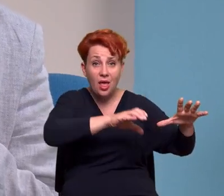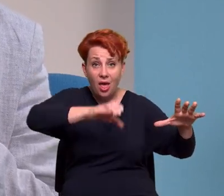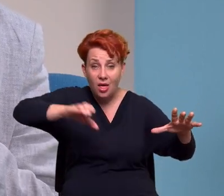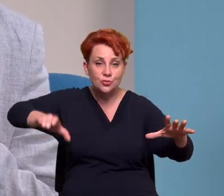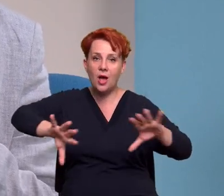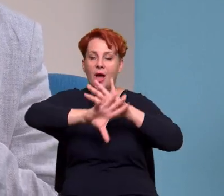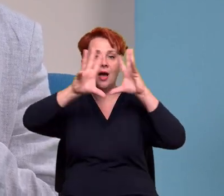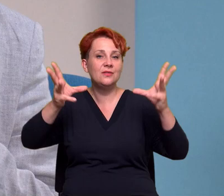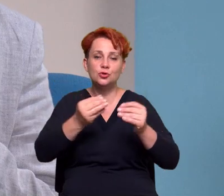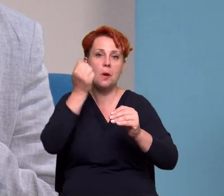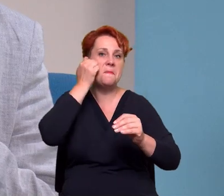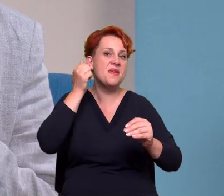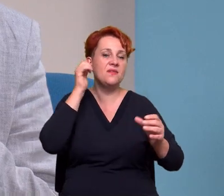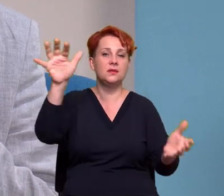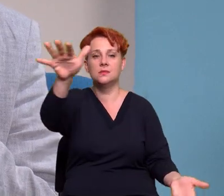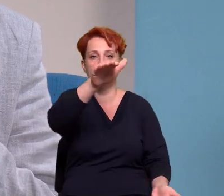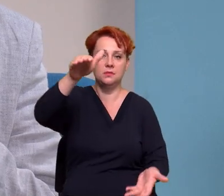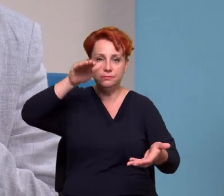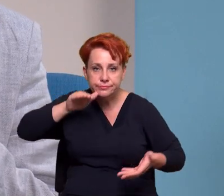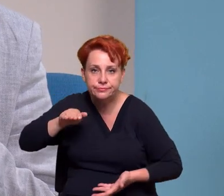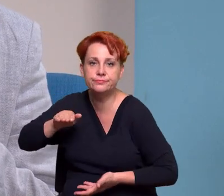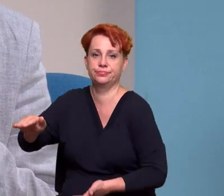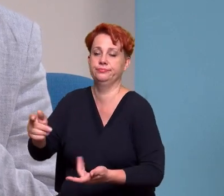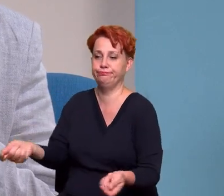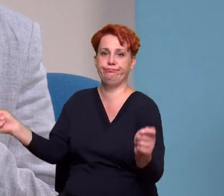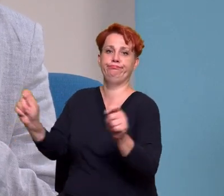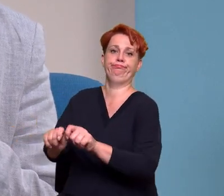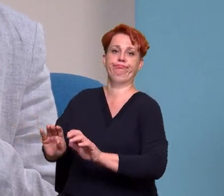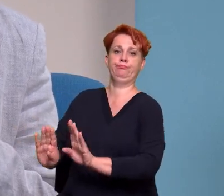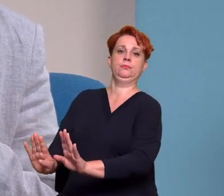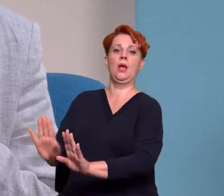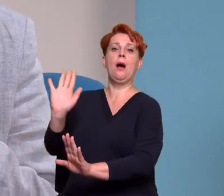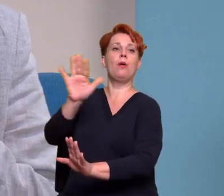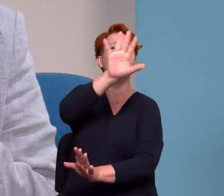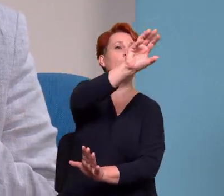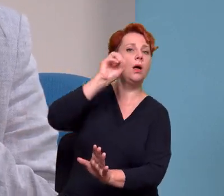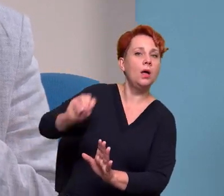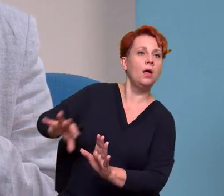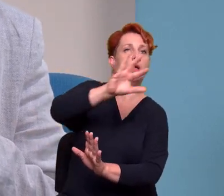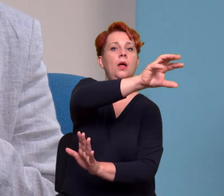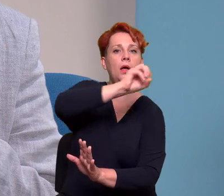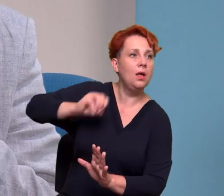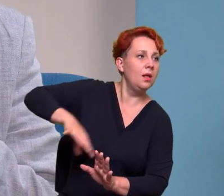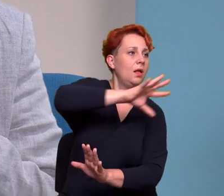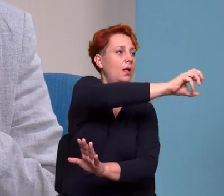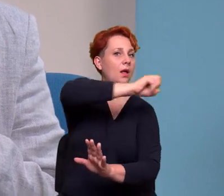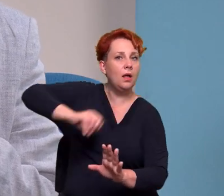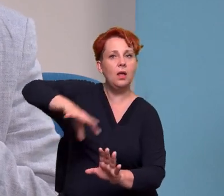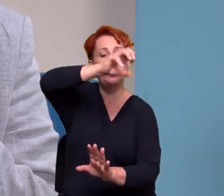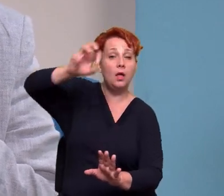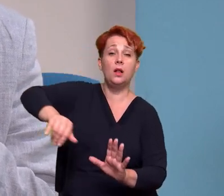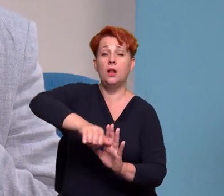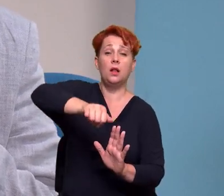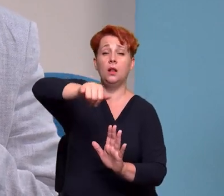do piwnicy i zamknięte na klucz. Potem tylko dokładano ewentualnie coś do tej piwnicy i ta piwnica